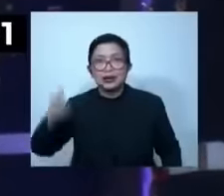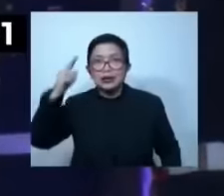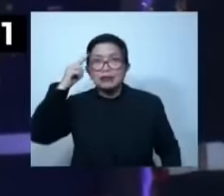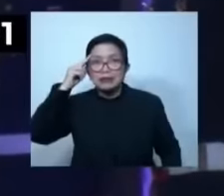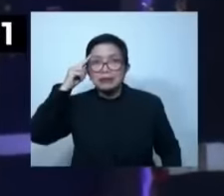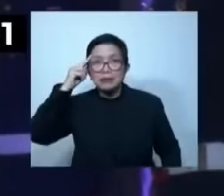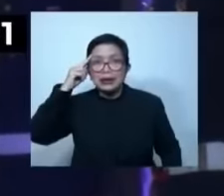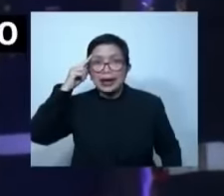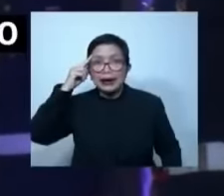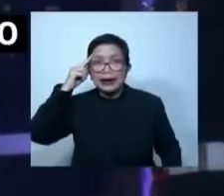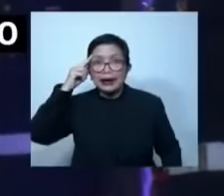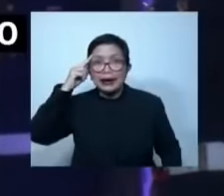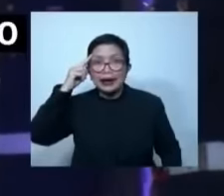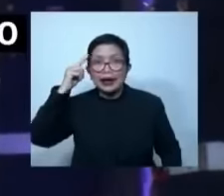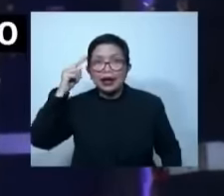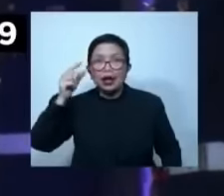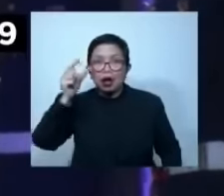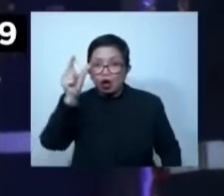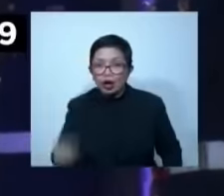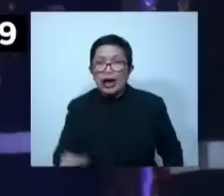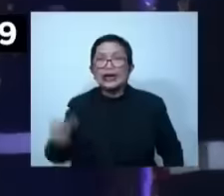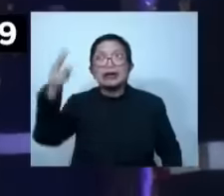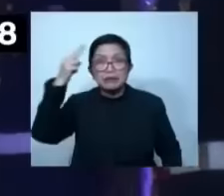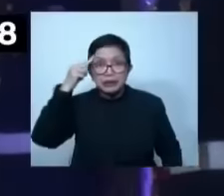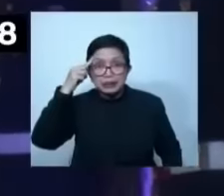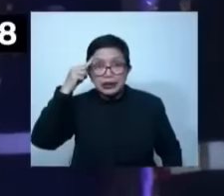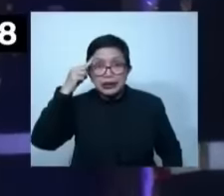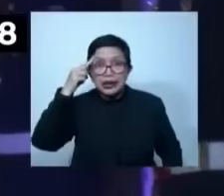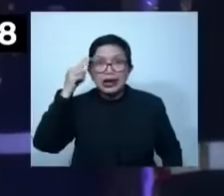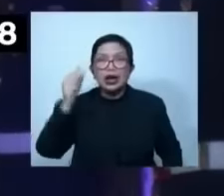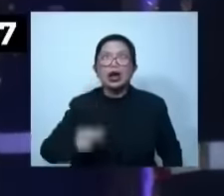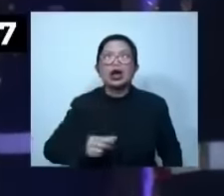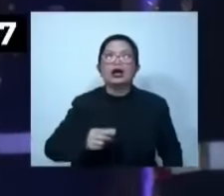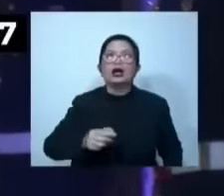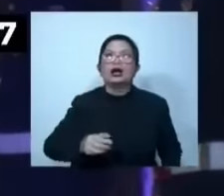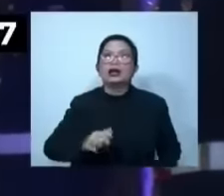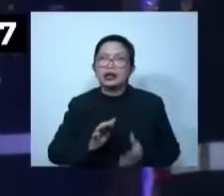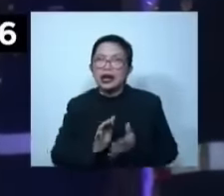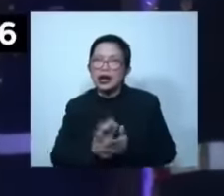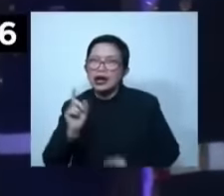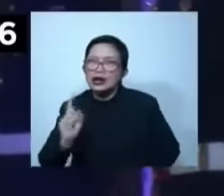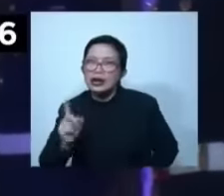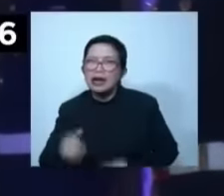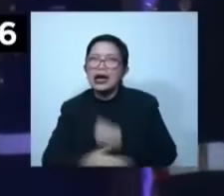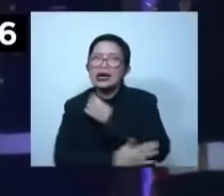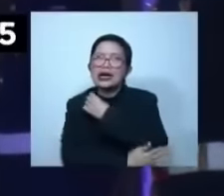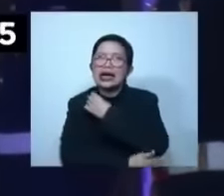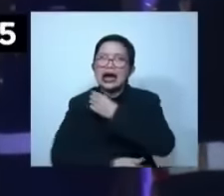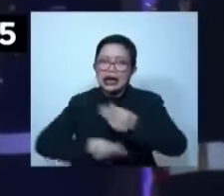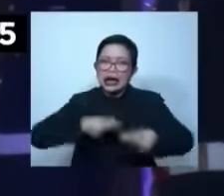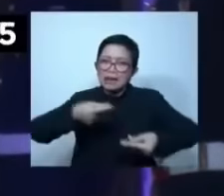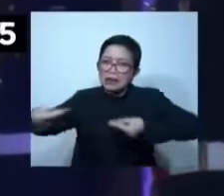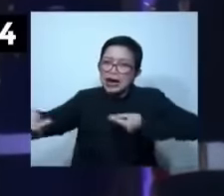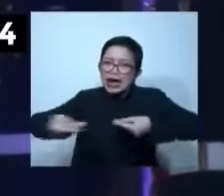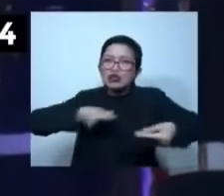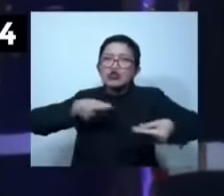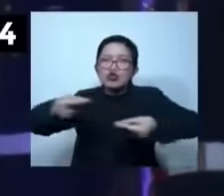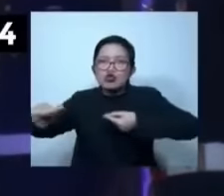kepemimpinan. Karena apa? Karena manajemen negara yang berhasil.